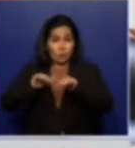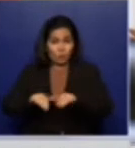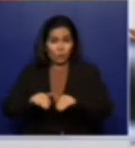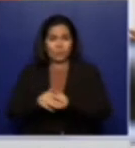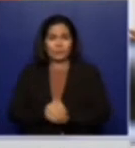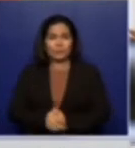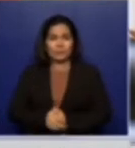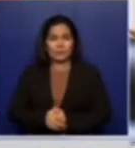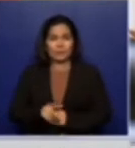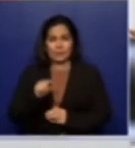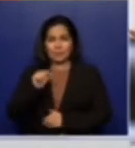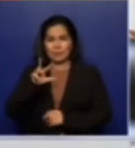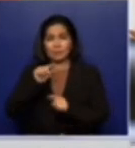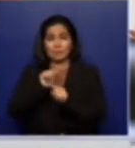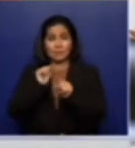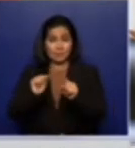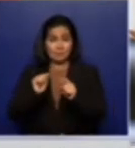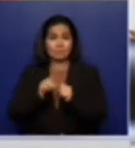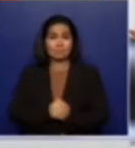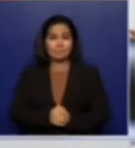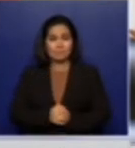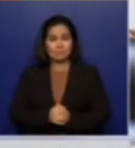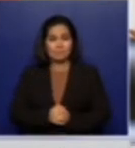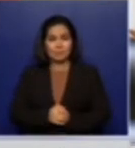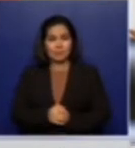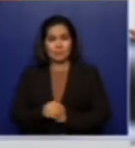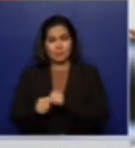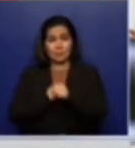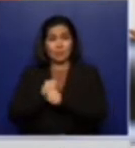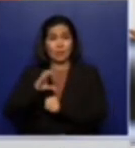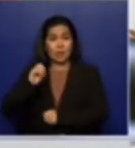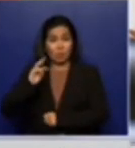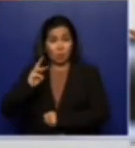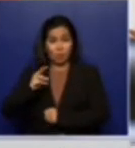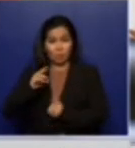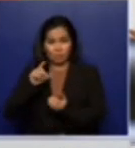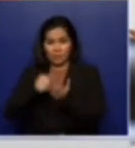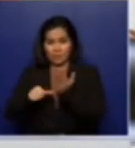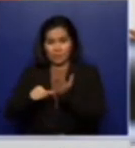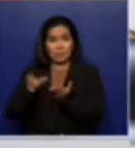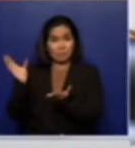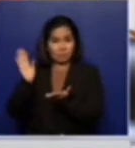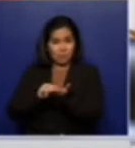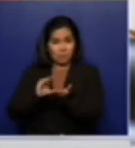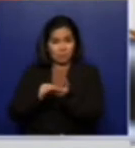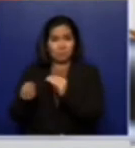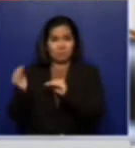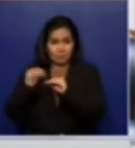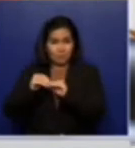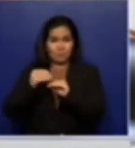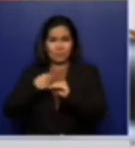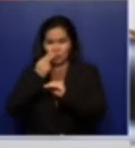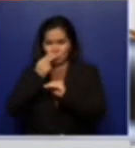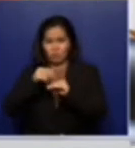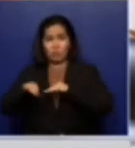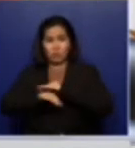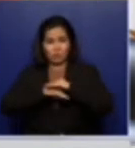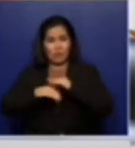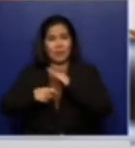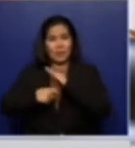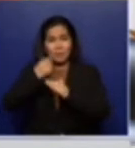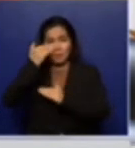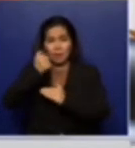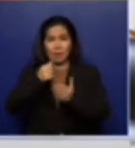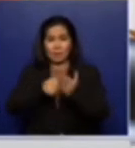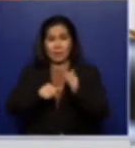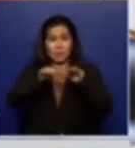30% เหลือประมาณ 23% แต่ปรากฏว่าปี56เก็บภาษีเพิ่มขึ้นนะครับท่านลองไปดูก็ได้เพราะการลดภา